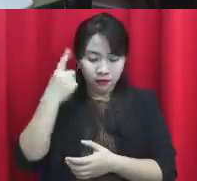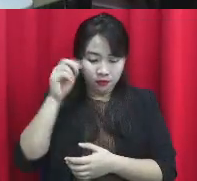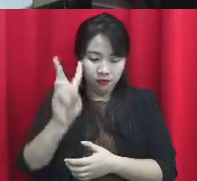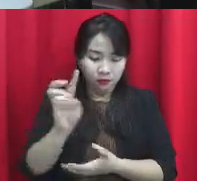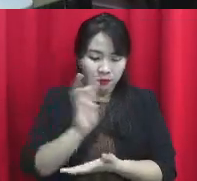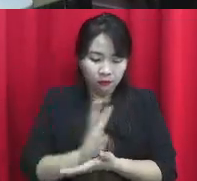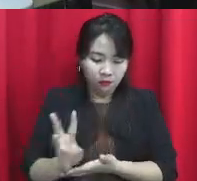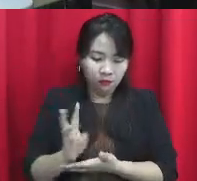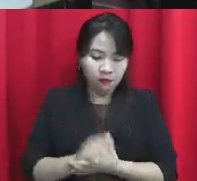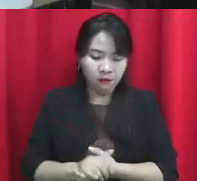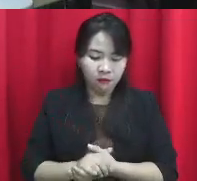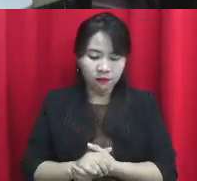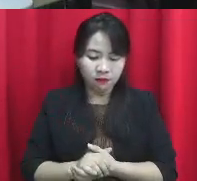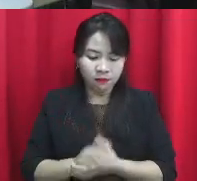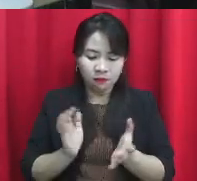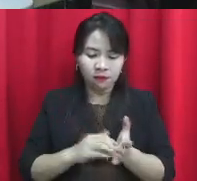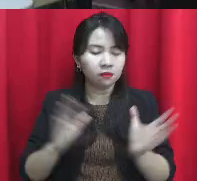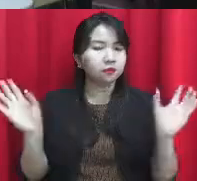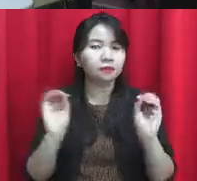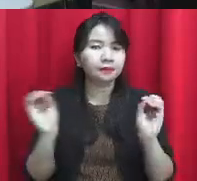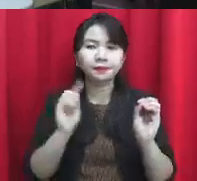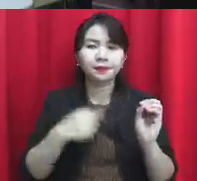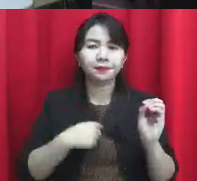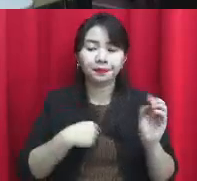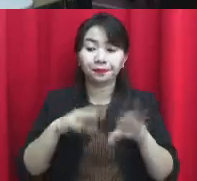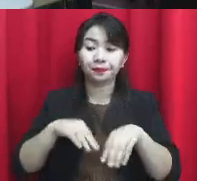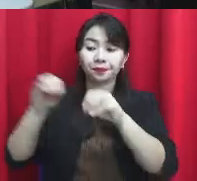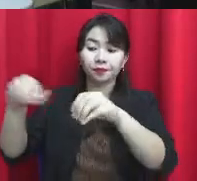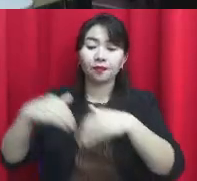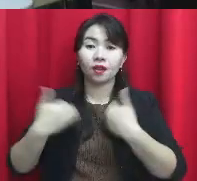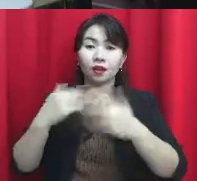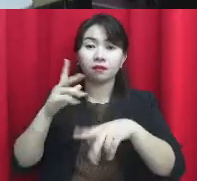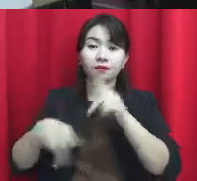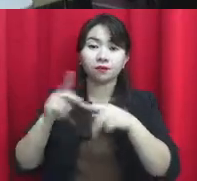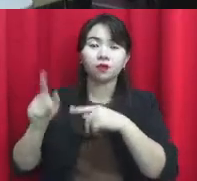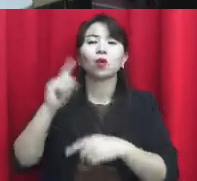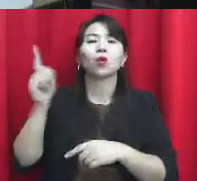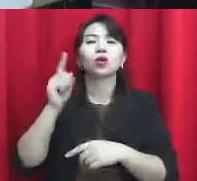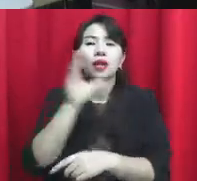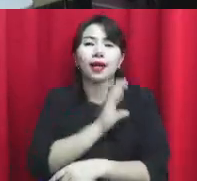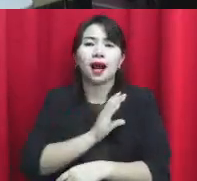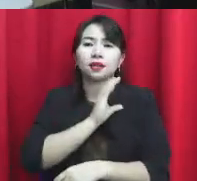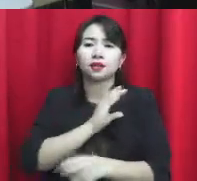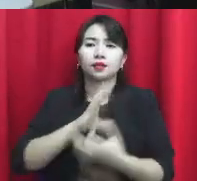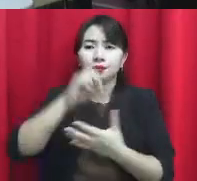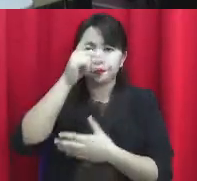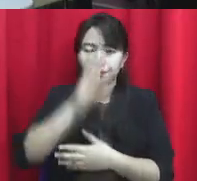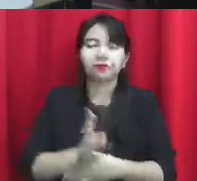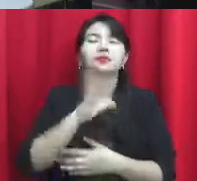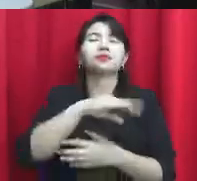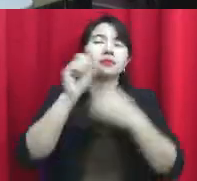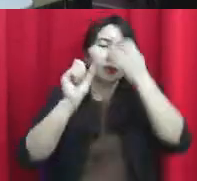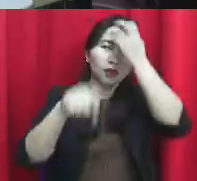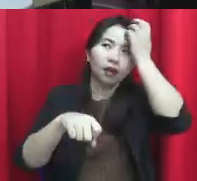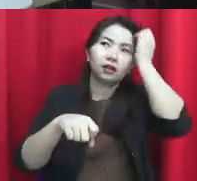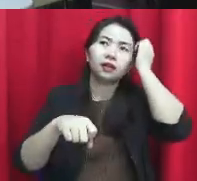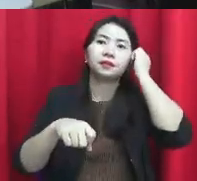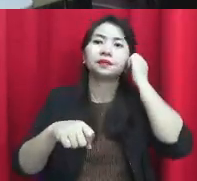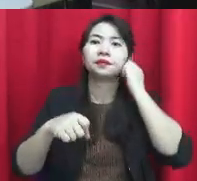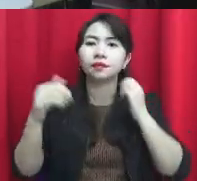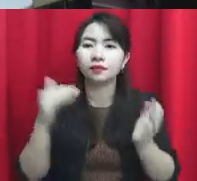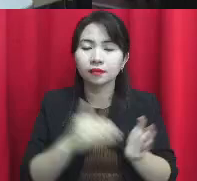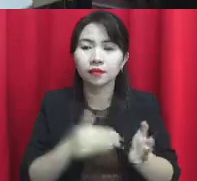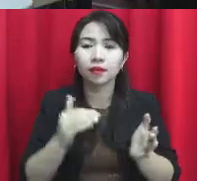po na yon Wala po kaming ibang dinala sa kanila puro attributes ng Diyos Makikita mo paulit-ulit but different